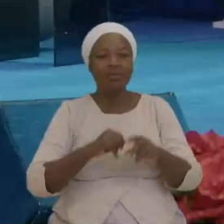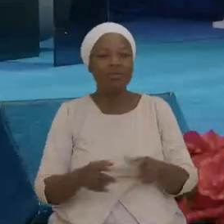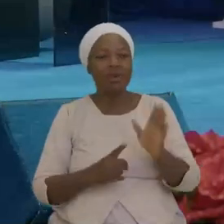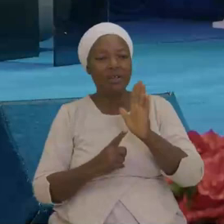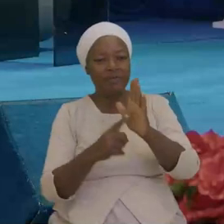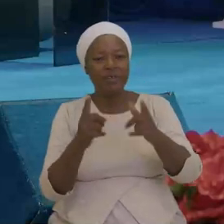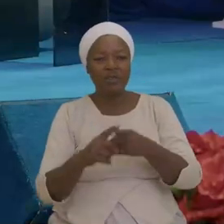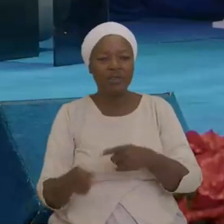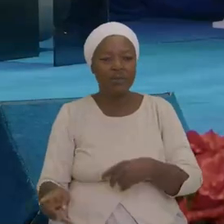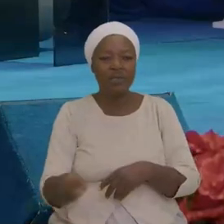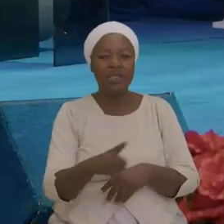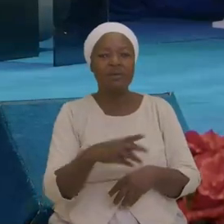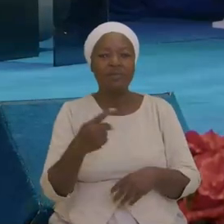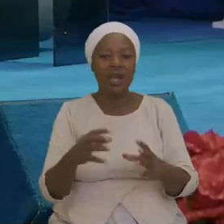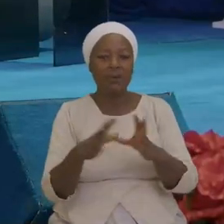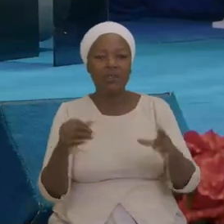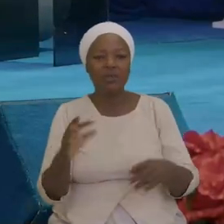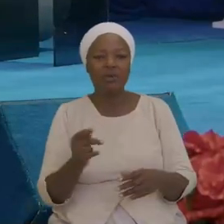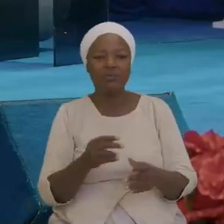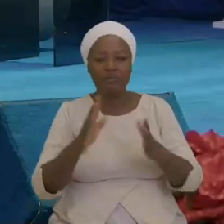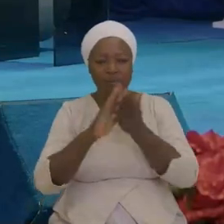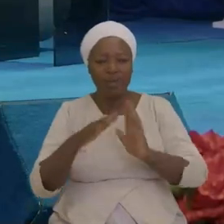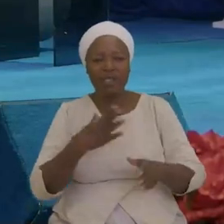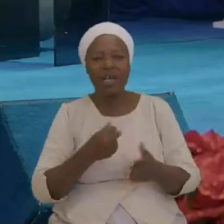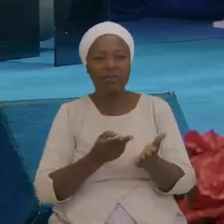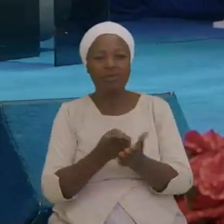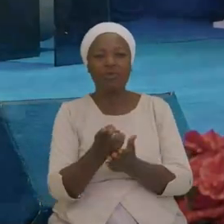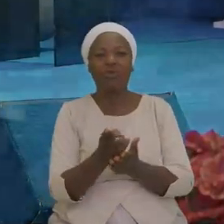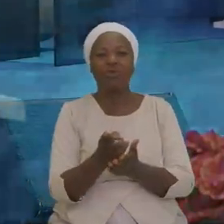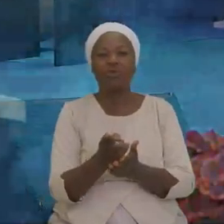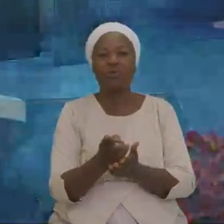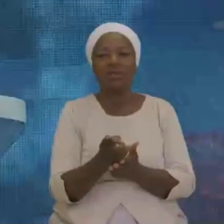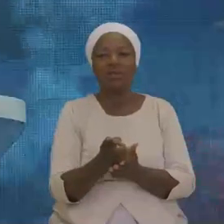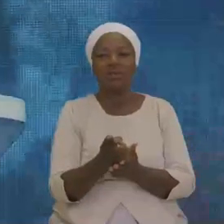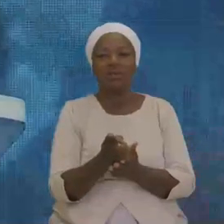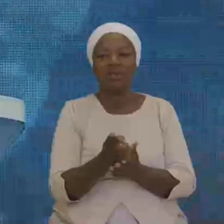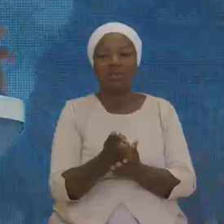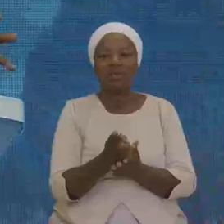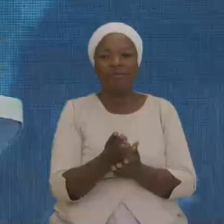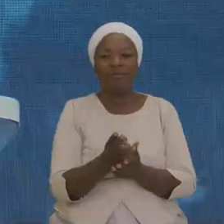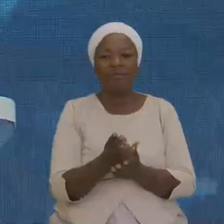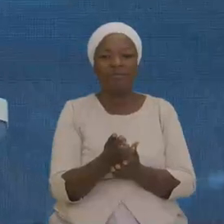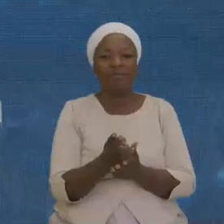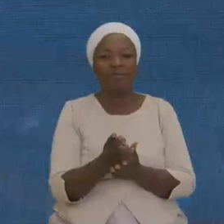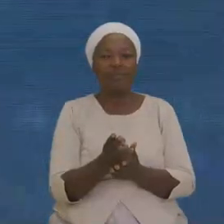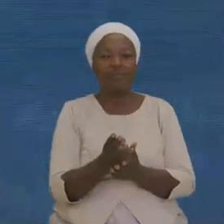Et je leur ouvrirai une source abondante de paix et de fidélité.